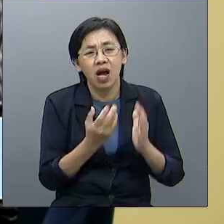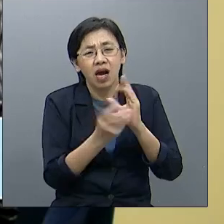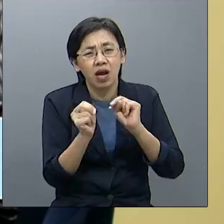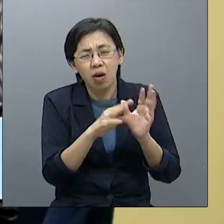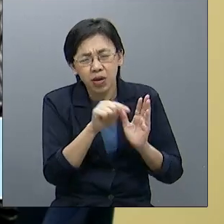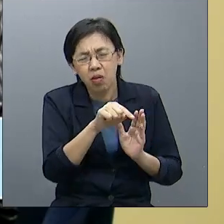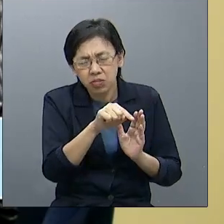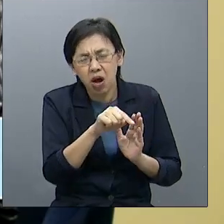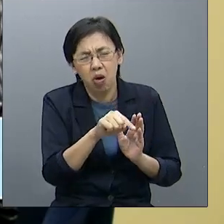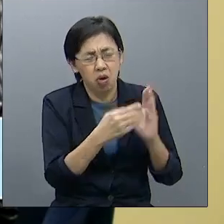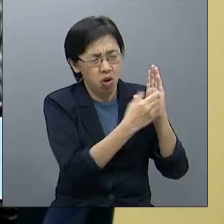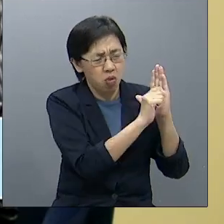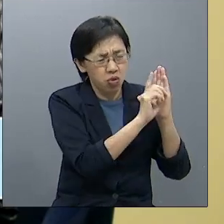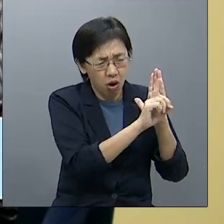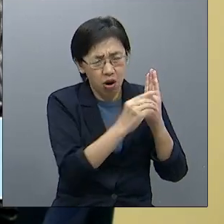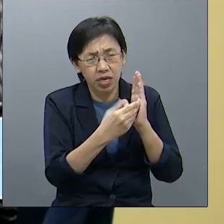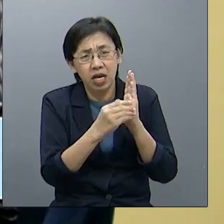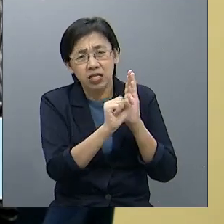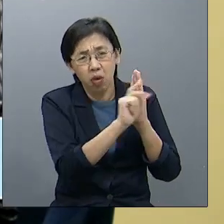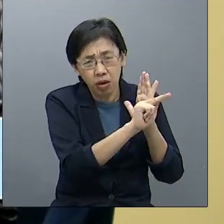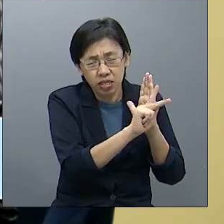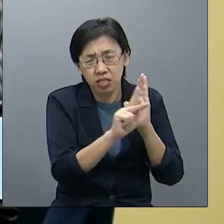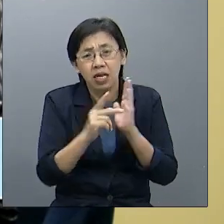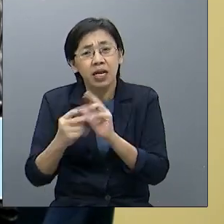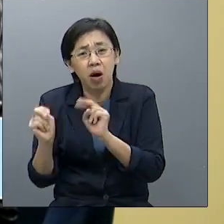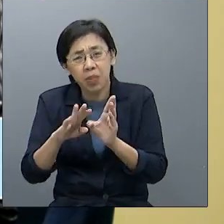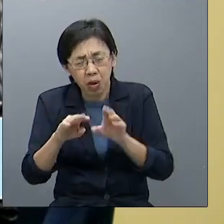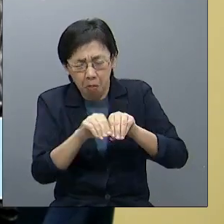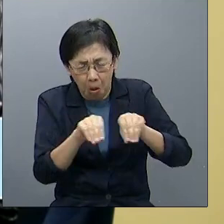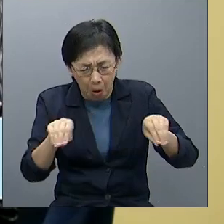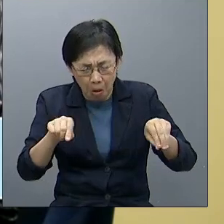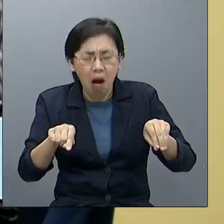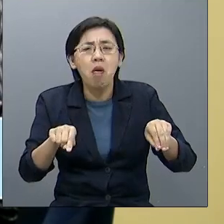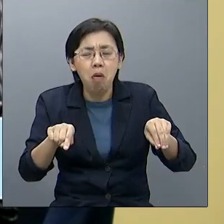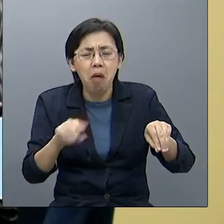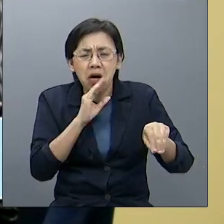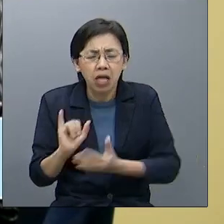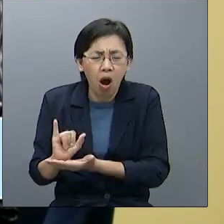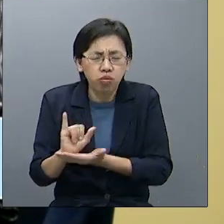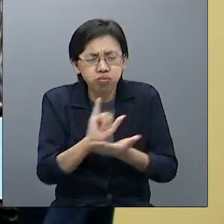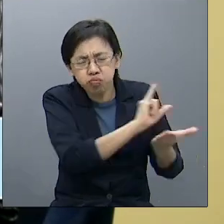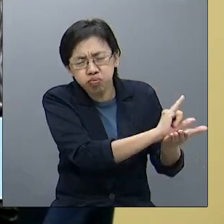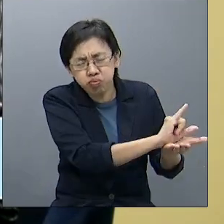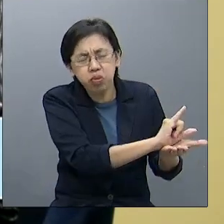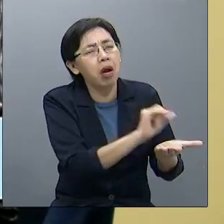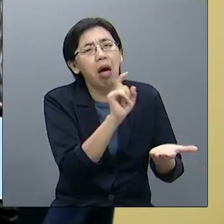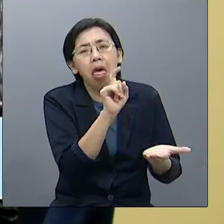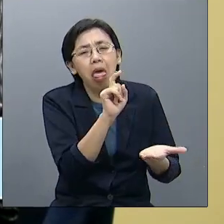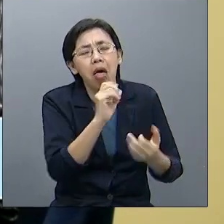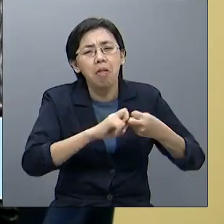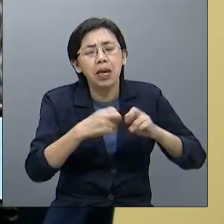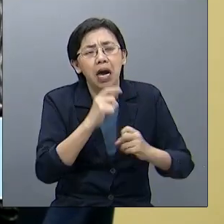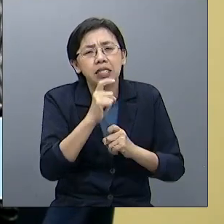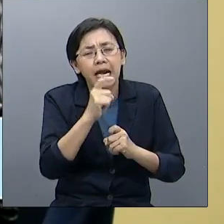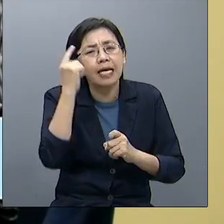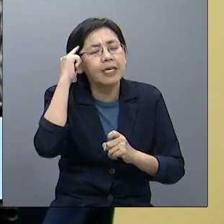จที่อุดรธานีกับสกลนครถ้าหากว่าเราเนี่ยจะส่งต่อไปเนี่ยเกรงว่าในเรื่องของความปลอดภัยต่างๆเนี่ย